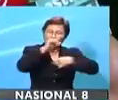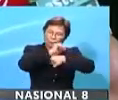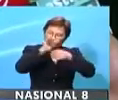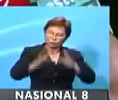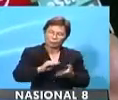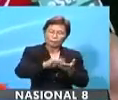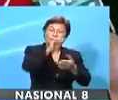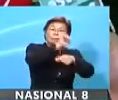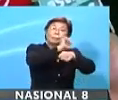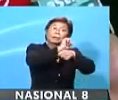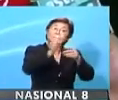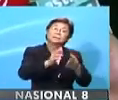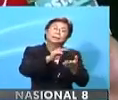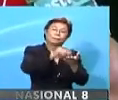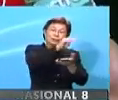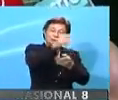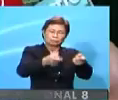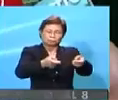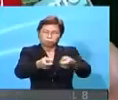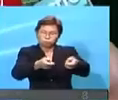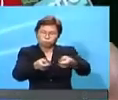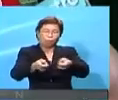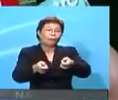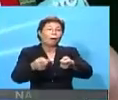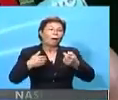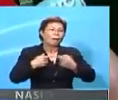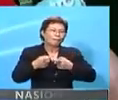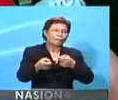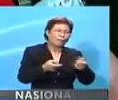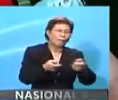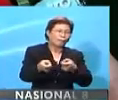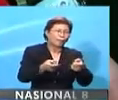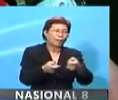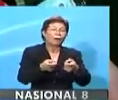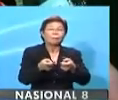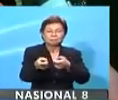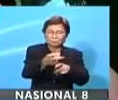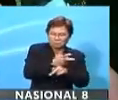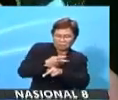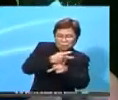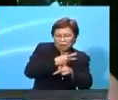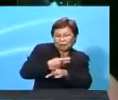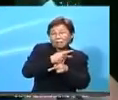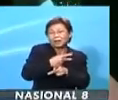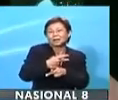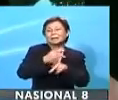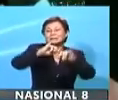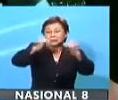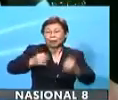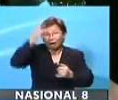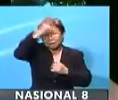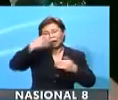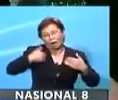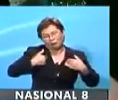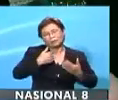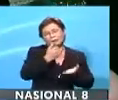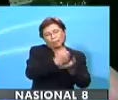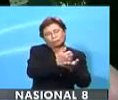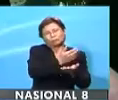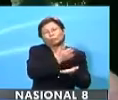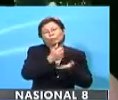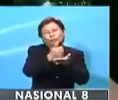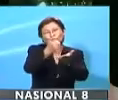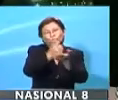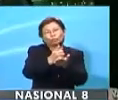matap yang mengendalikan bakal-bakal jemaah haji ini, mereka juga akan dibantu oleh petugas-petugas